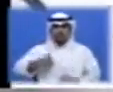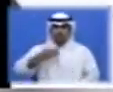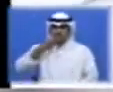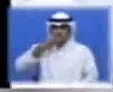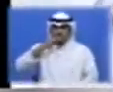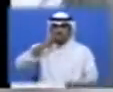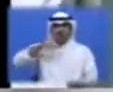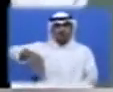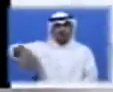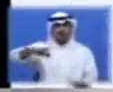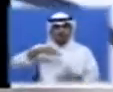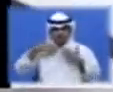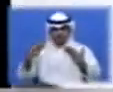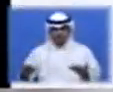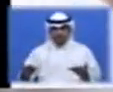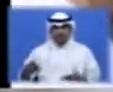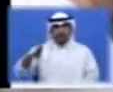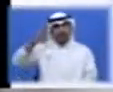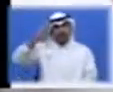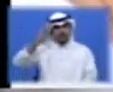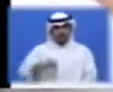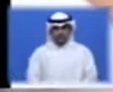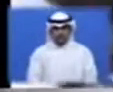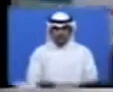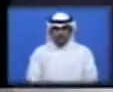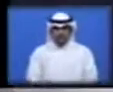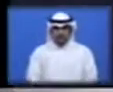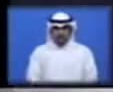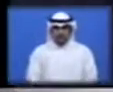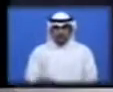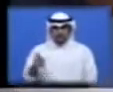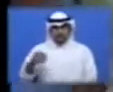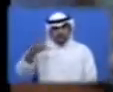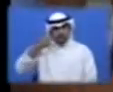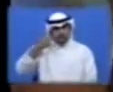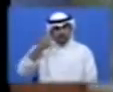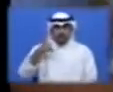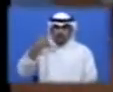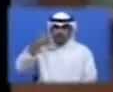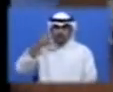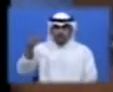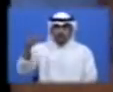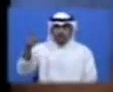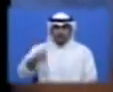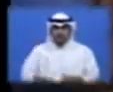لله نحن بخير وكويسين وصامدين والحمد لله. نعم، من غزة كان معنا عبر